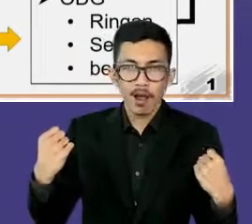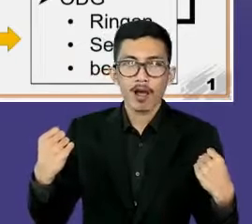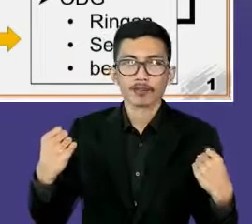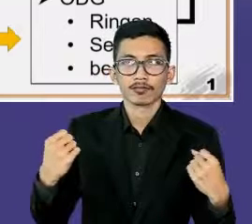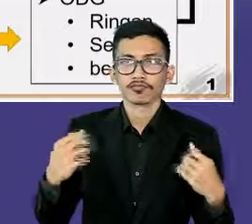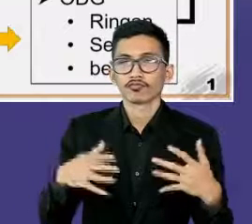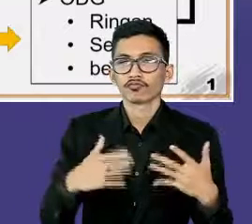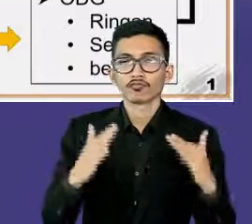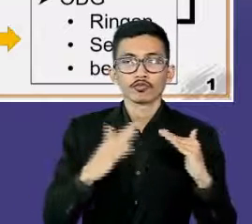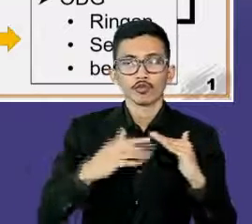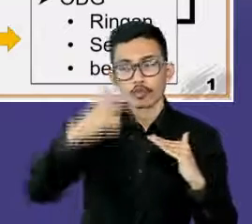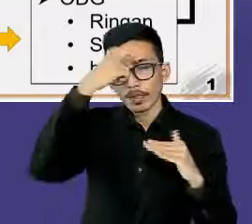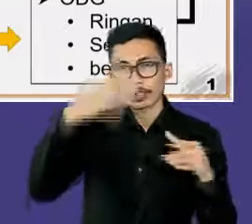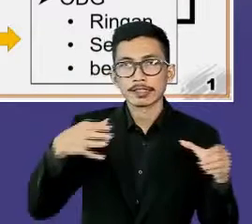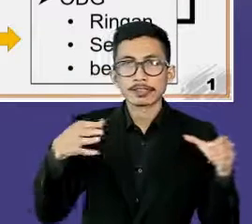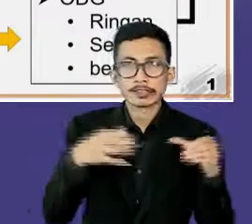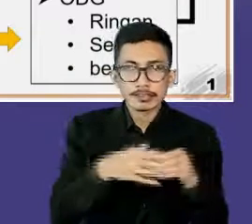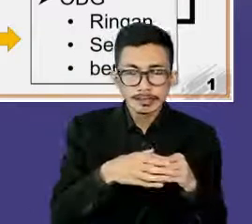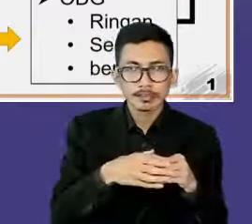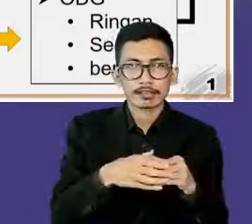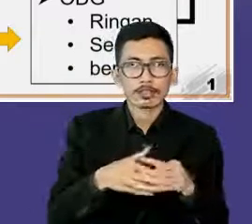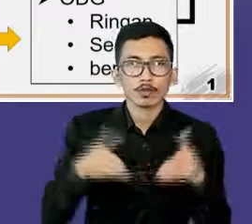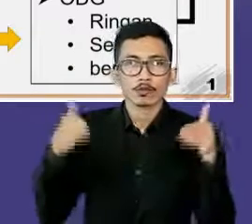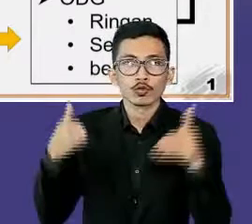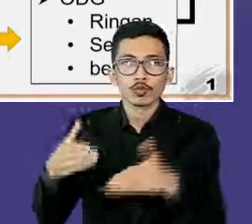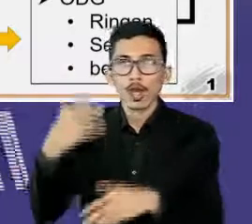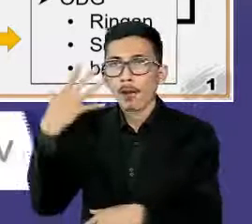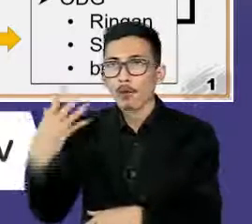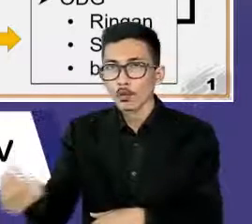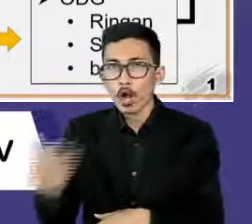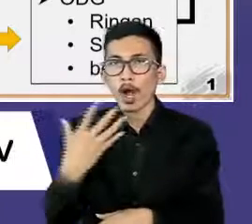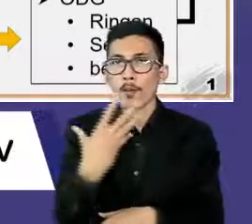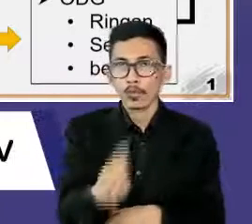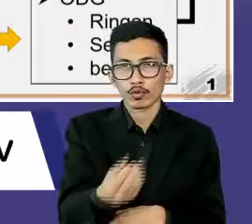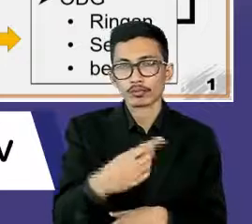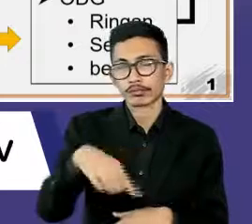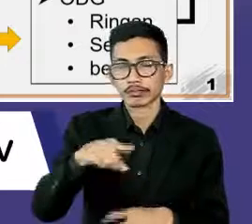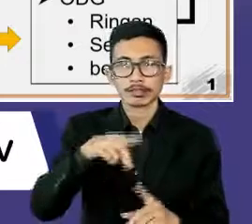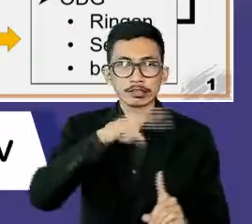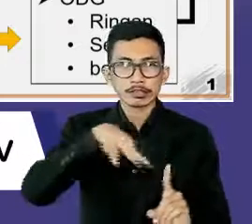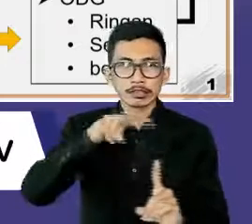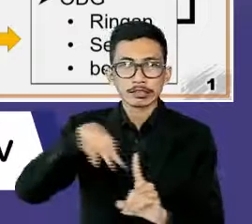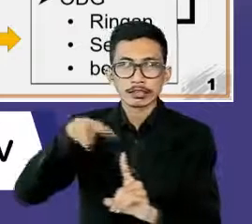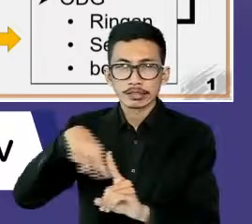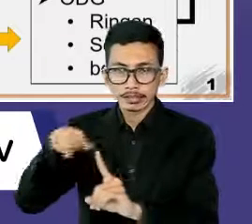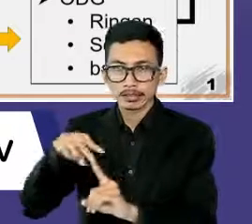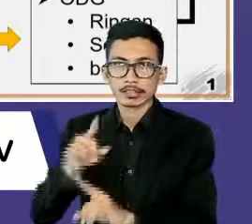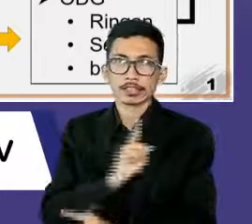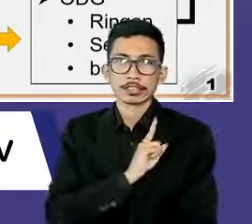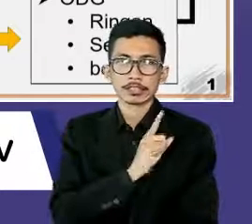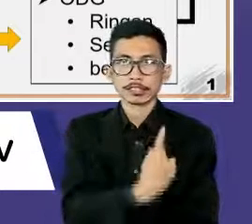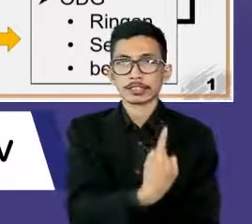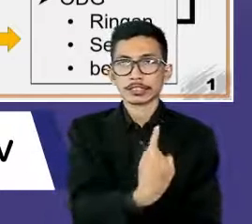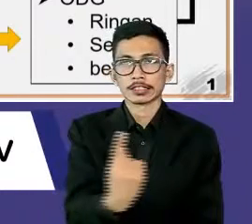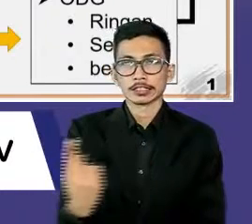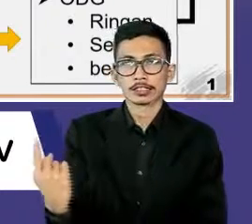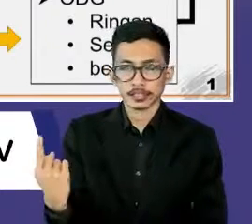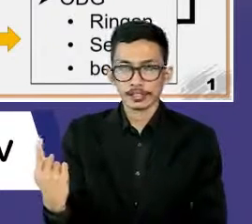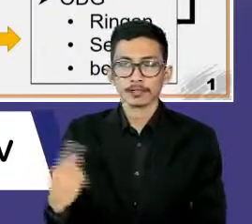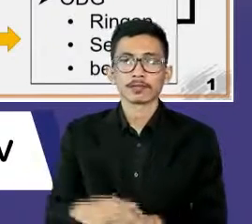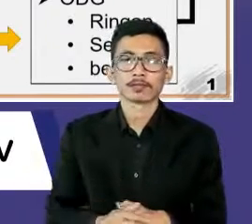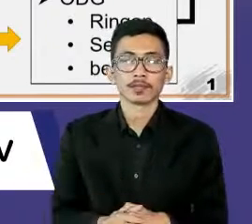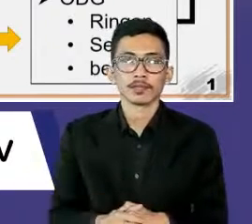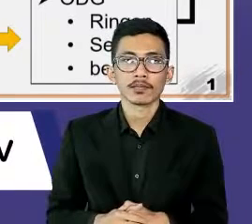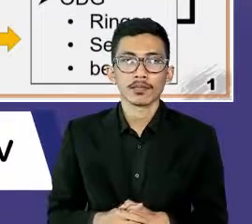di Puskesmas bidan desa mereka melakukan secara manual Hai dengan cara